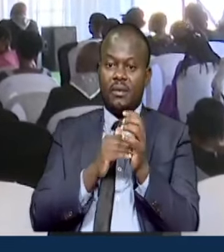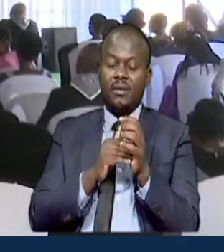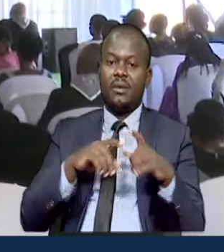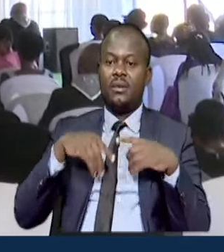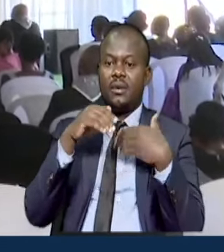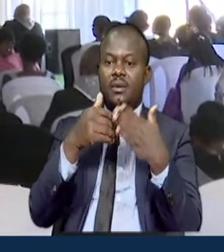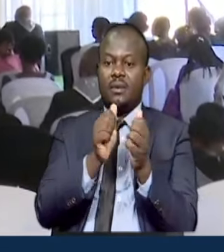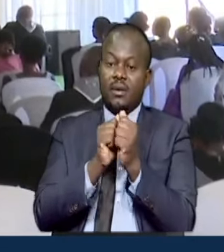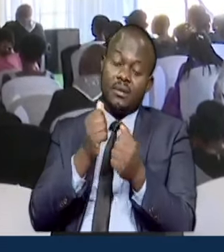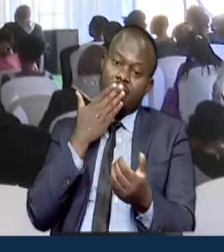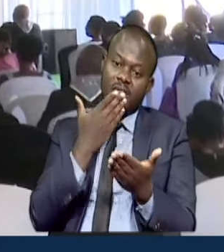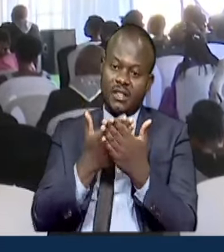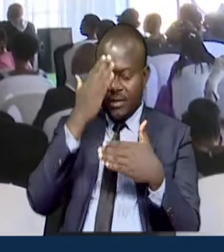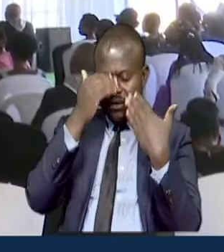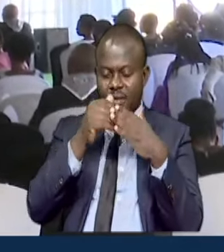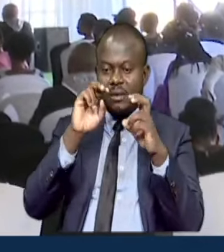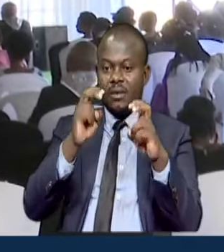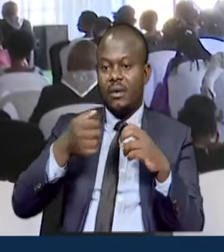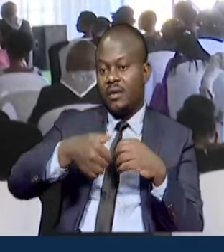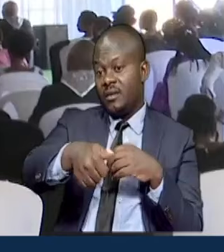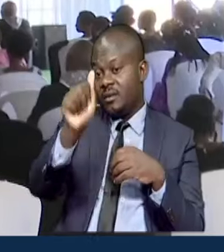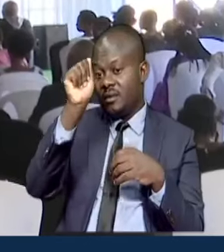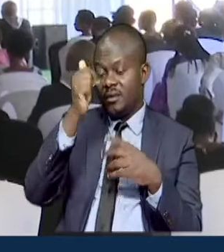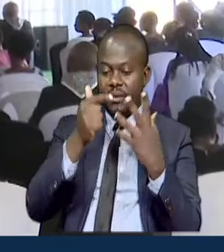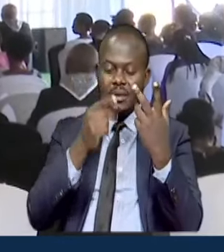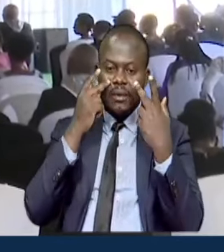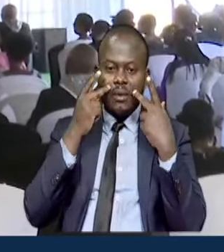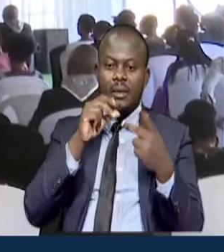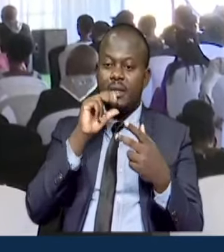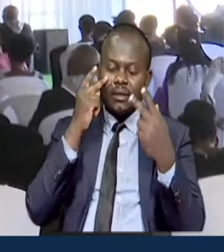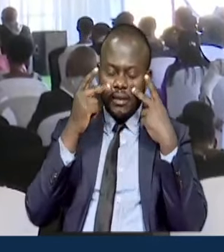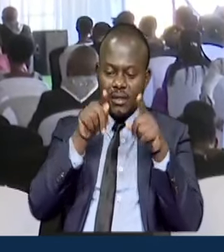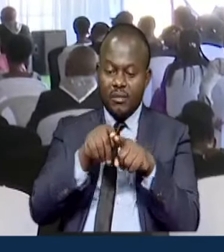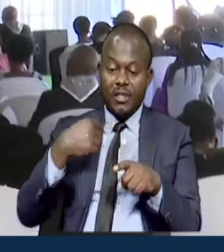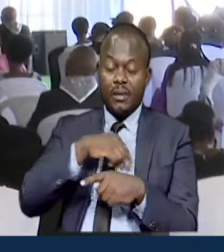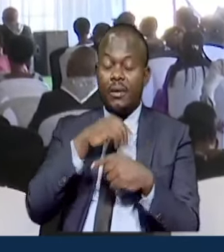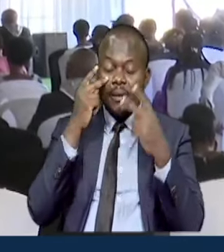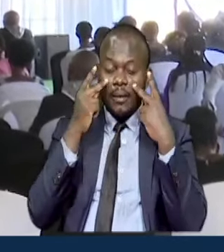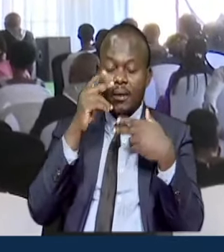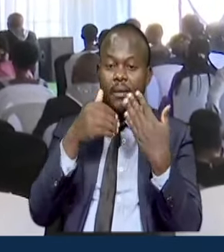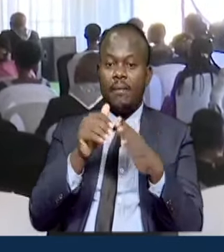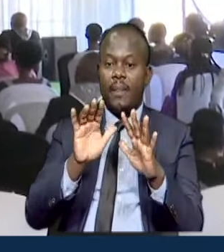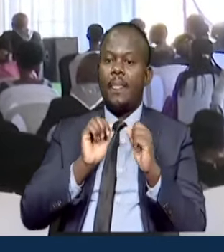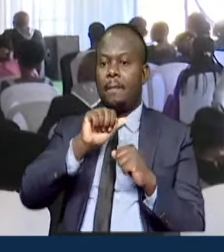neza kugira ngo izo mbuto ibyo nabonye batazabona nk'ibyo nabonye, ahubwo barinde abandi kuzabona ibyo nabonye.